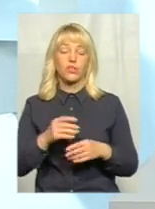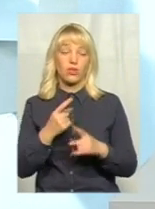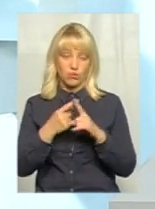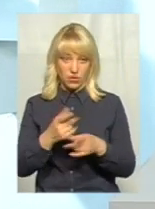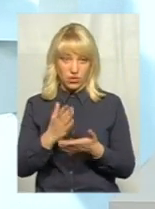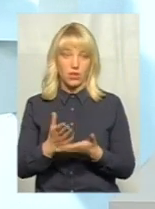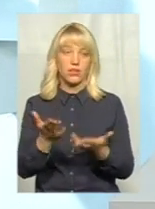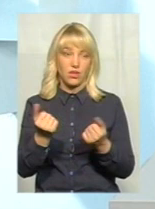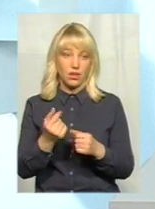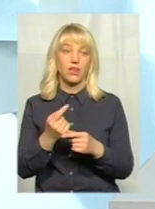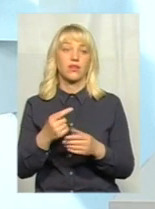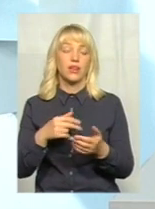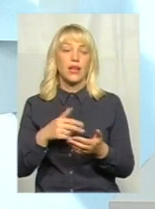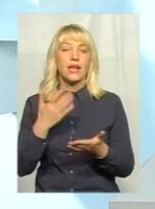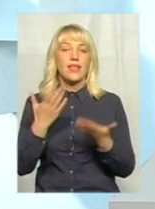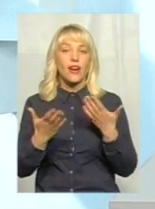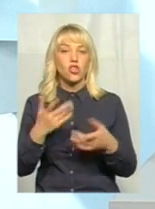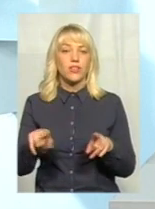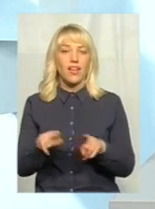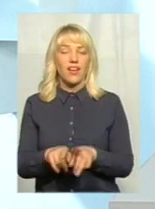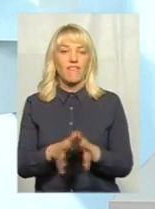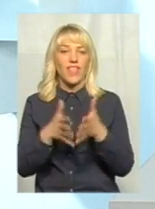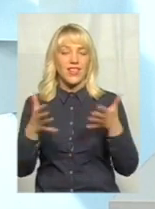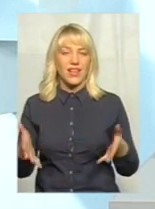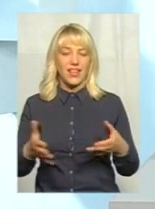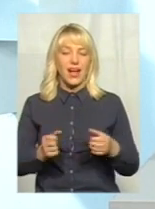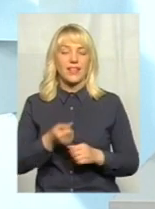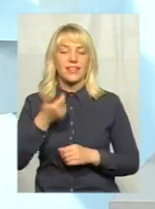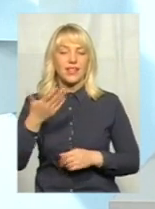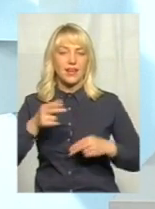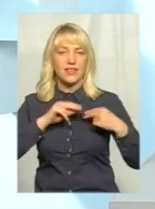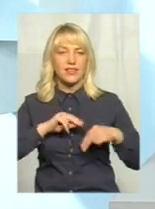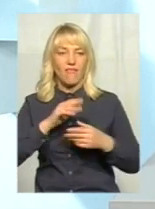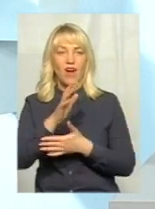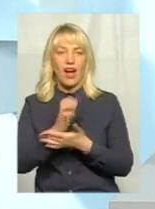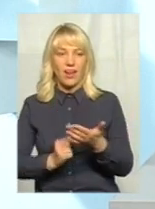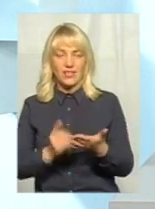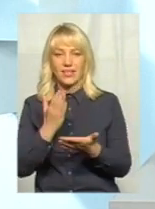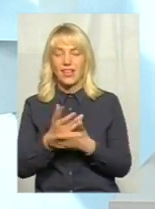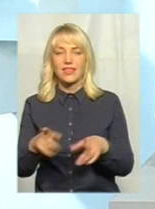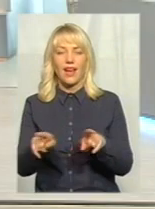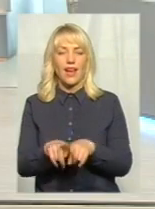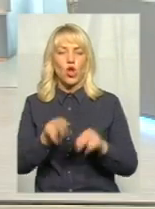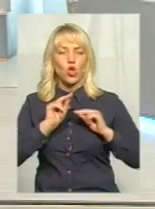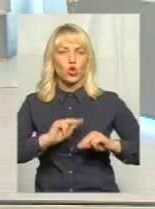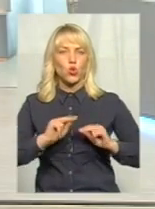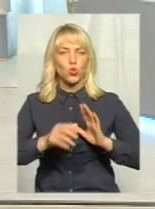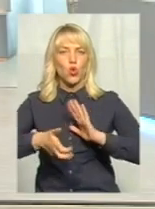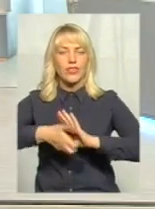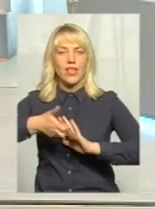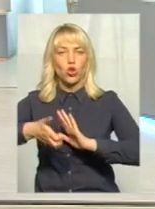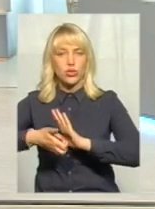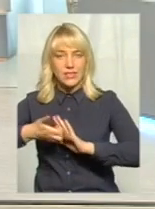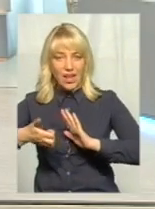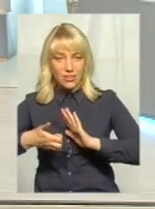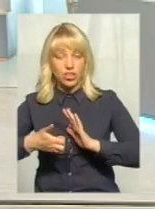коли така кількість вакансій і є така, ну, чесно говоря, трудонедостача в основному, да,